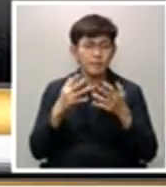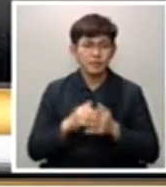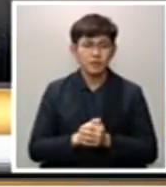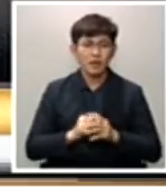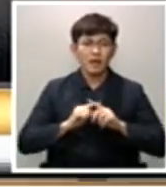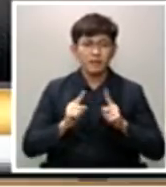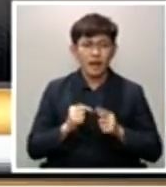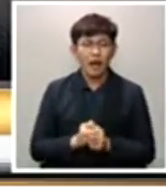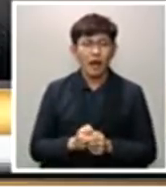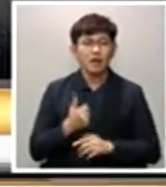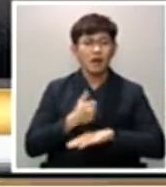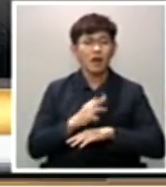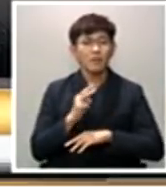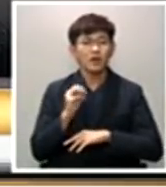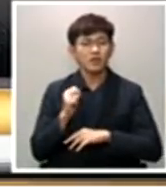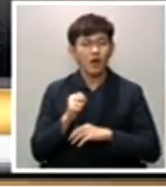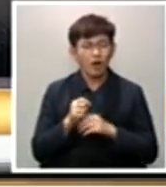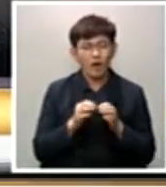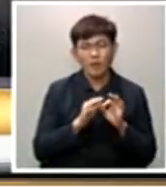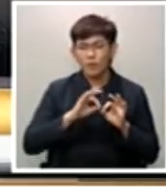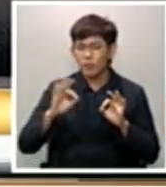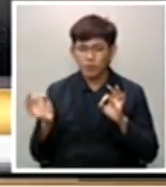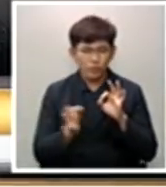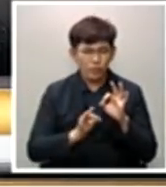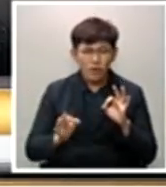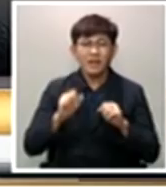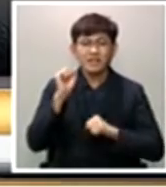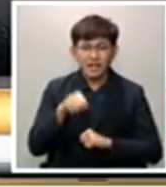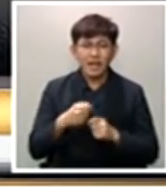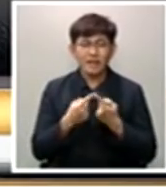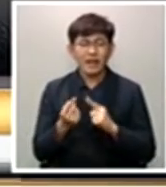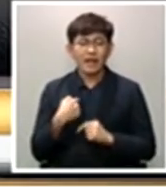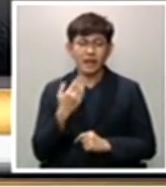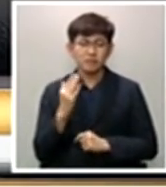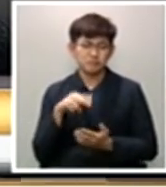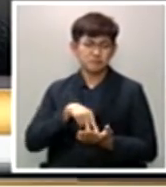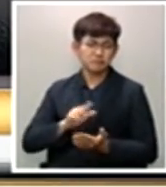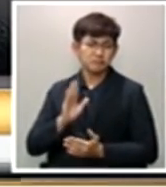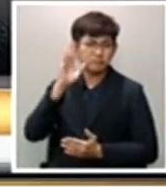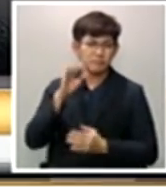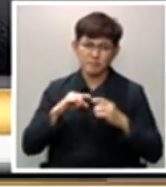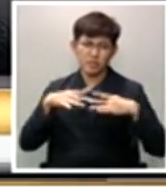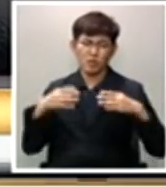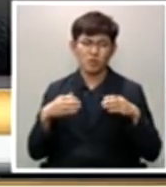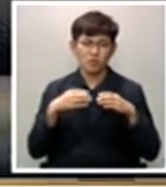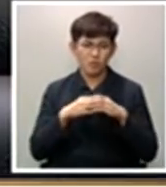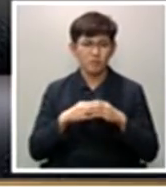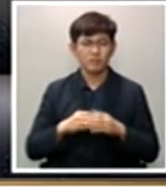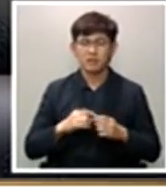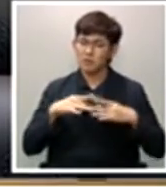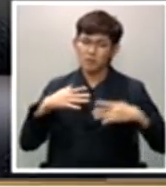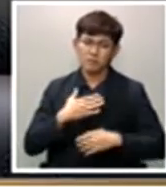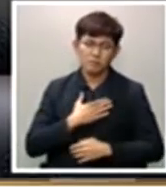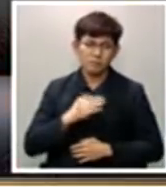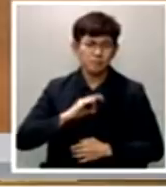ไปไกลแต่เราก็ต้องฟังอยู่แต่ท่านที่ขึ้นมาเนี่ยขัดขวางการทำหน้าที่ของฝ่ายค้านคร ับ พอเข้าใจได้แล้วครับ ครับ ท่